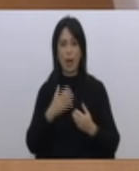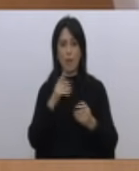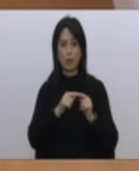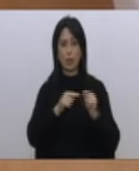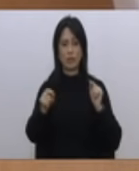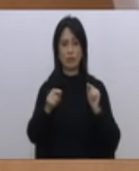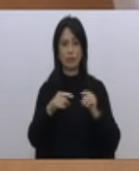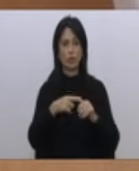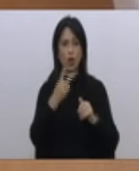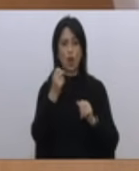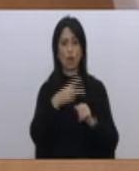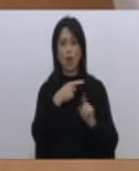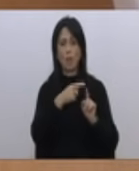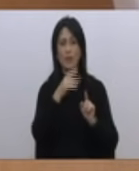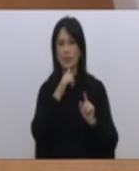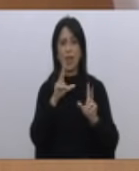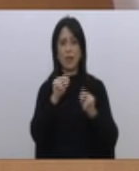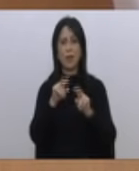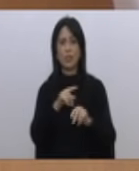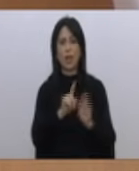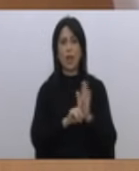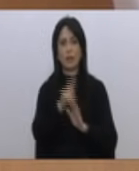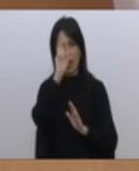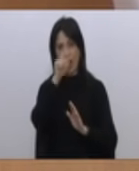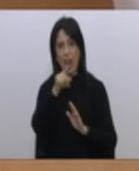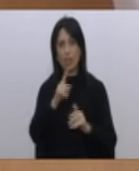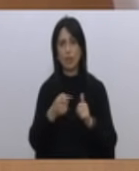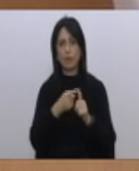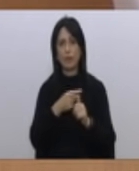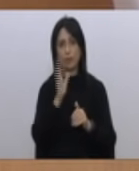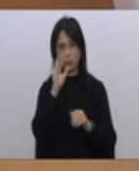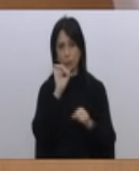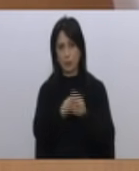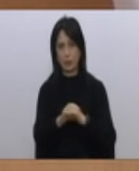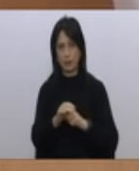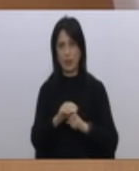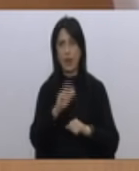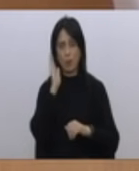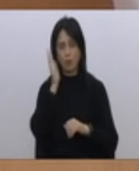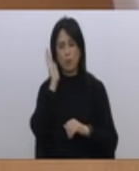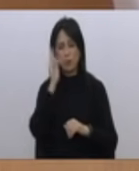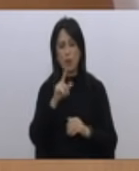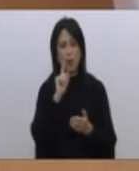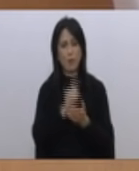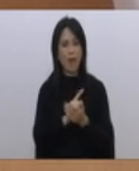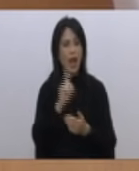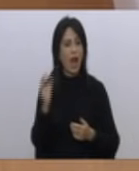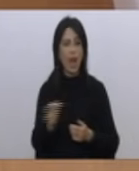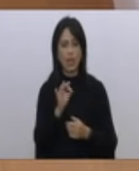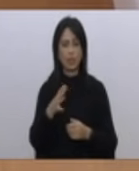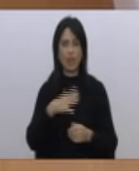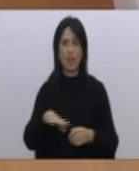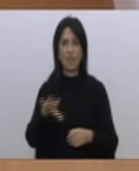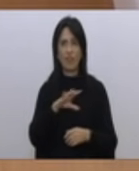იმ 2012 წელს და ამიტომ დაიწყო თქვენი ხელისუფლების დამარცხება და გაფორმდება ეს და აღარასოდეს ამ